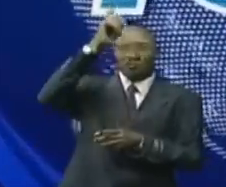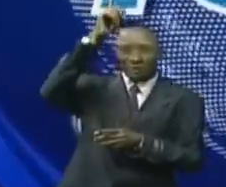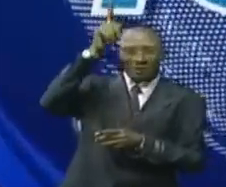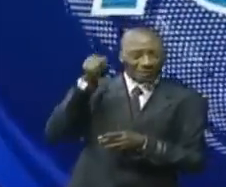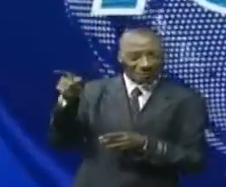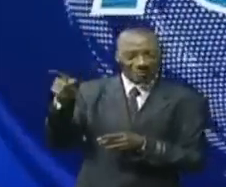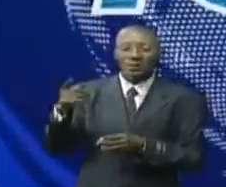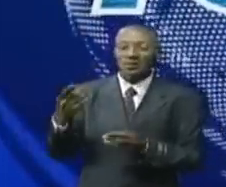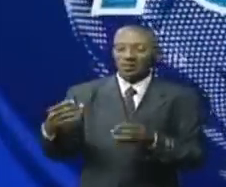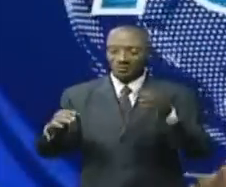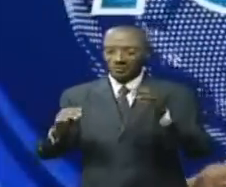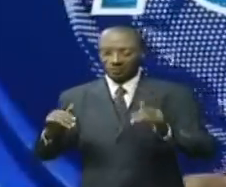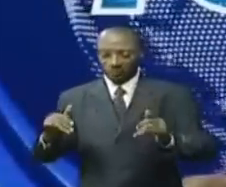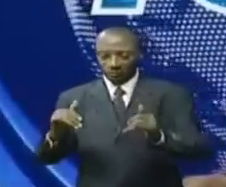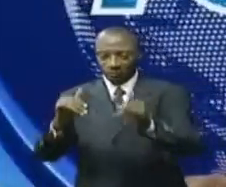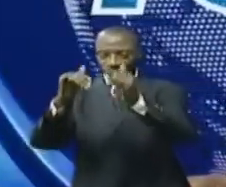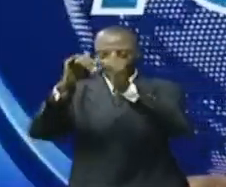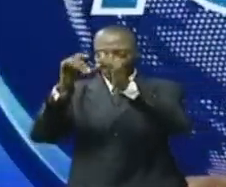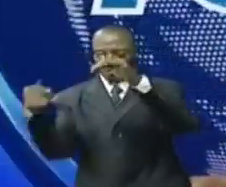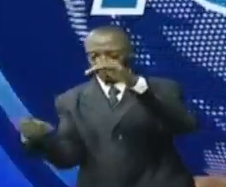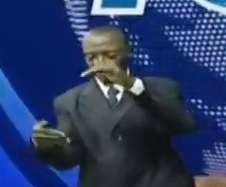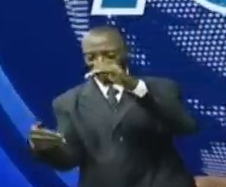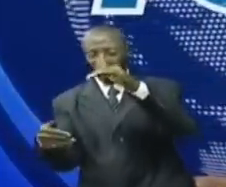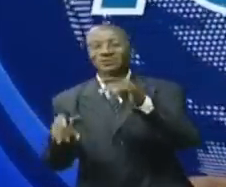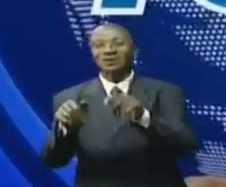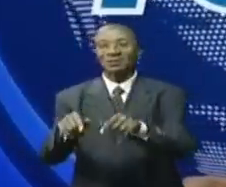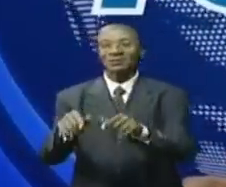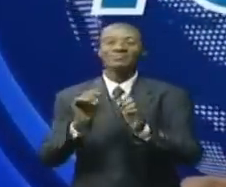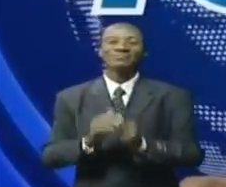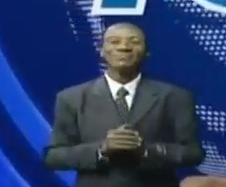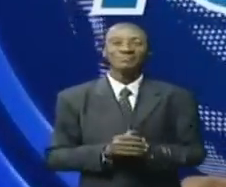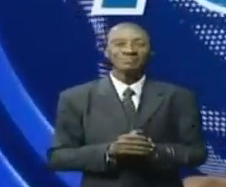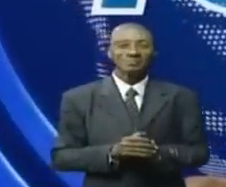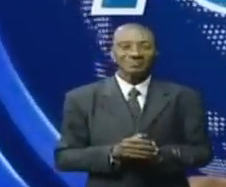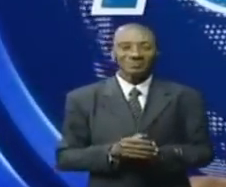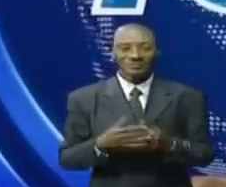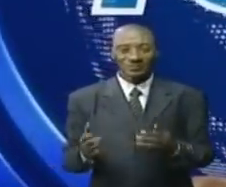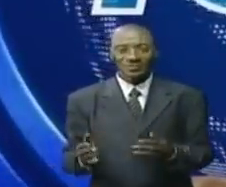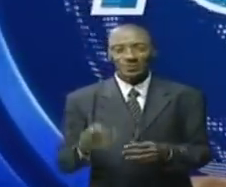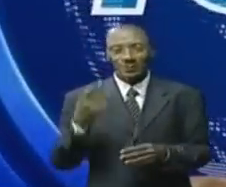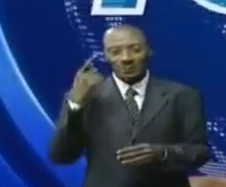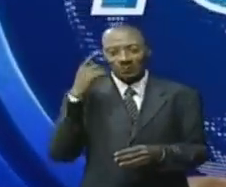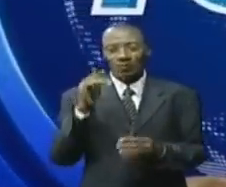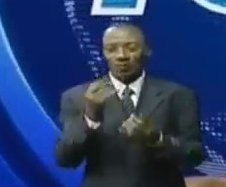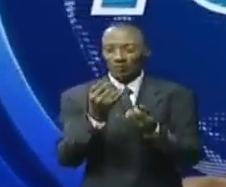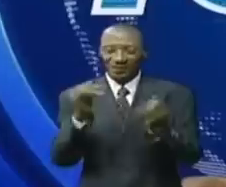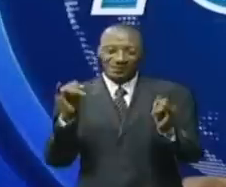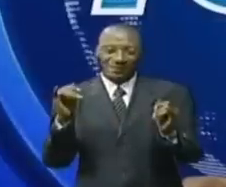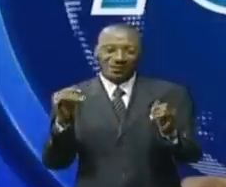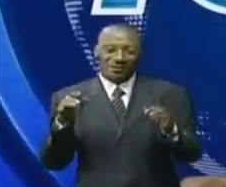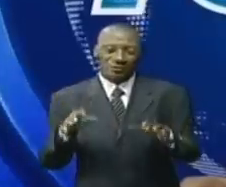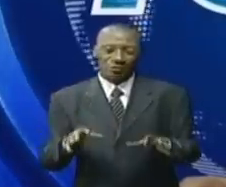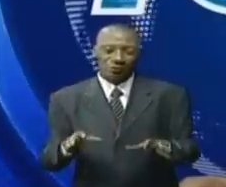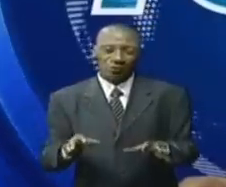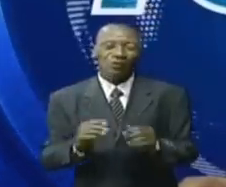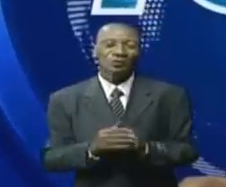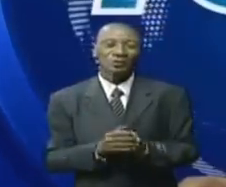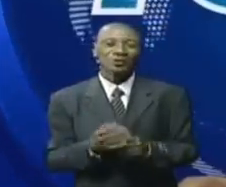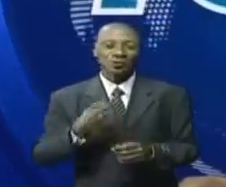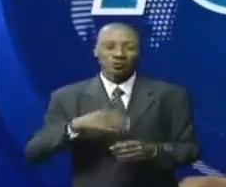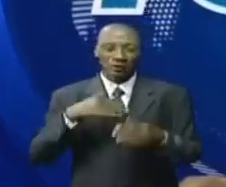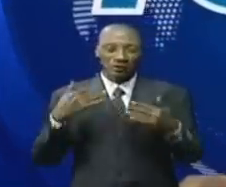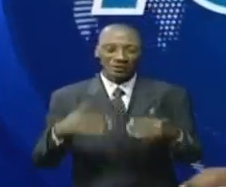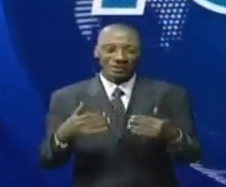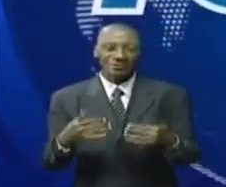dans nos prochaines éditions. Vœux de l'indépendance pour cette année, les Congolais vont célébrer le retour du reste du corps du